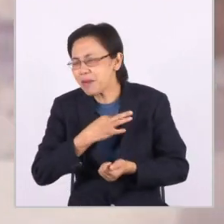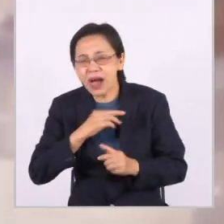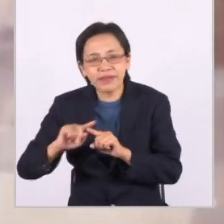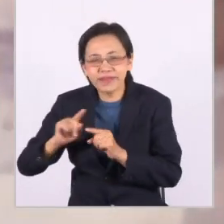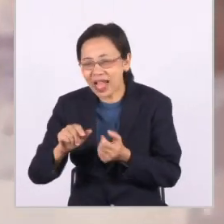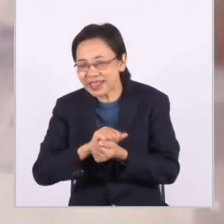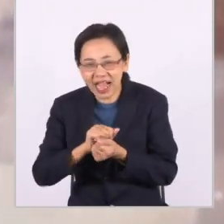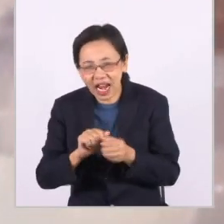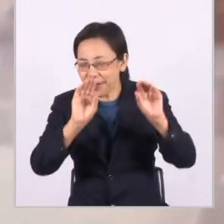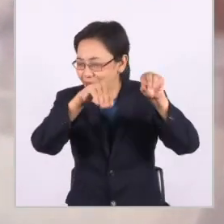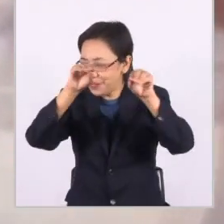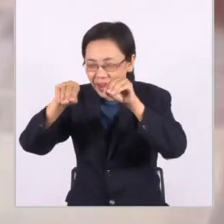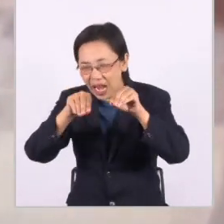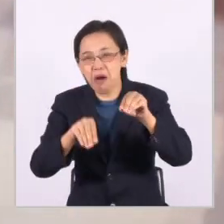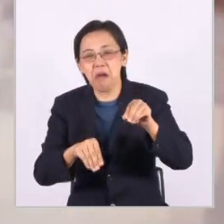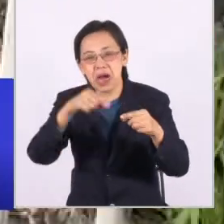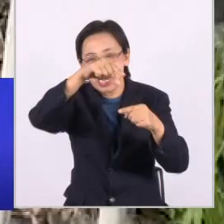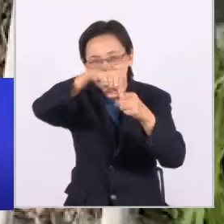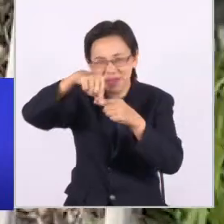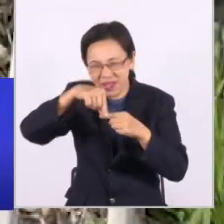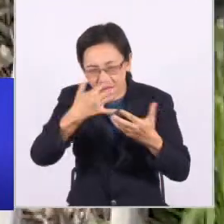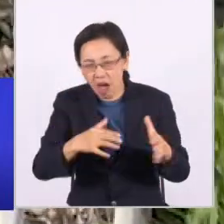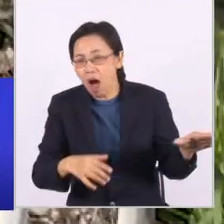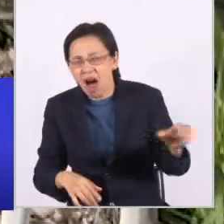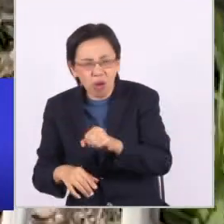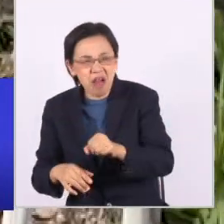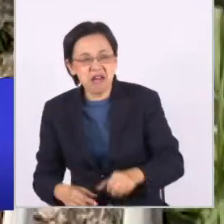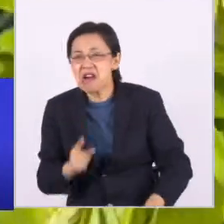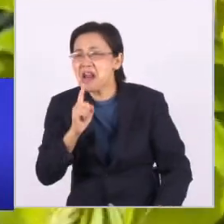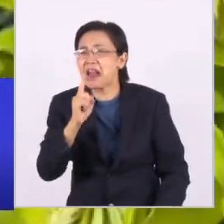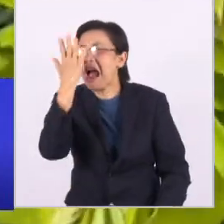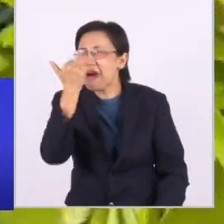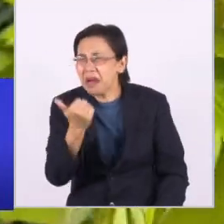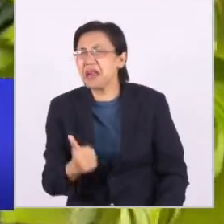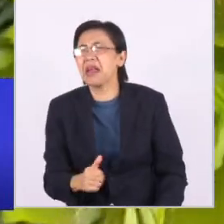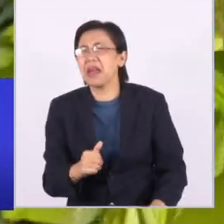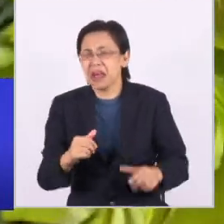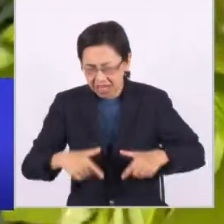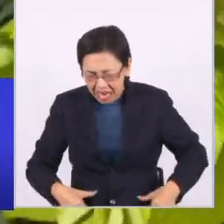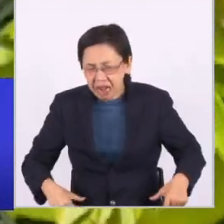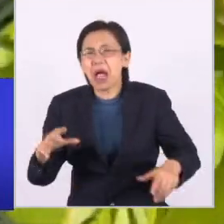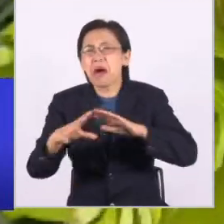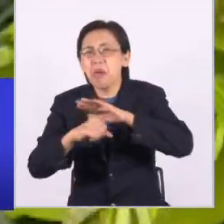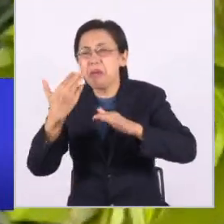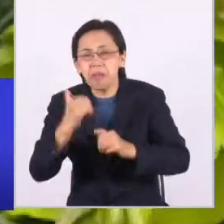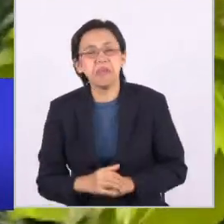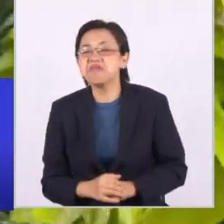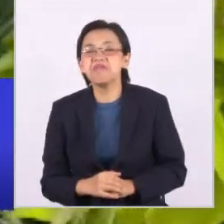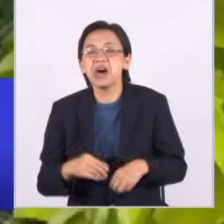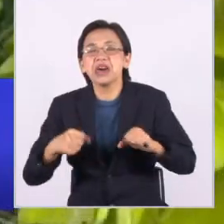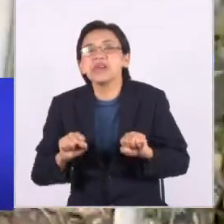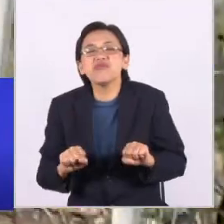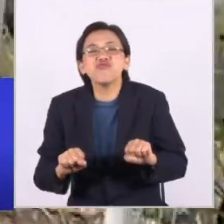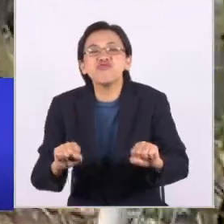ต่คนร้ายเนี่ยขโมยไปต่อหน้าต่อตาแถมคุณยายก็ตะโกนด่าและถามว่าขโมยไปทําไมเอาคืนมาเถอะคนร้ายไม่ยอมคืนค่ะรีบขี่ร